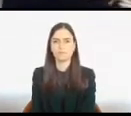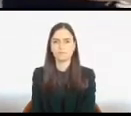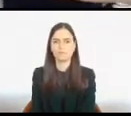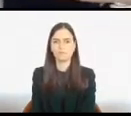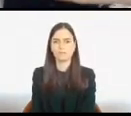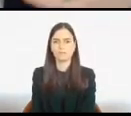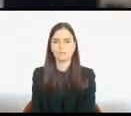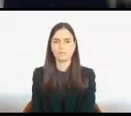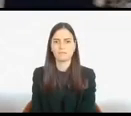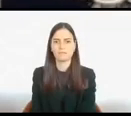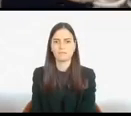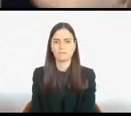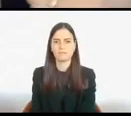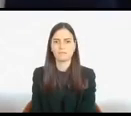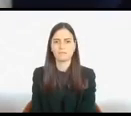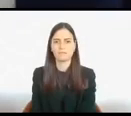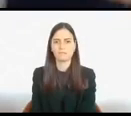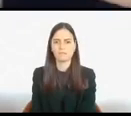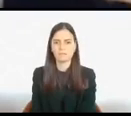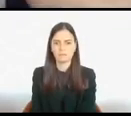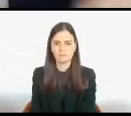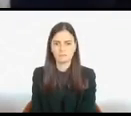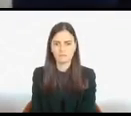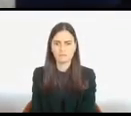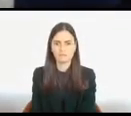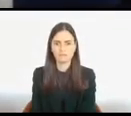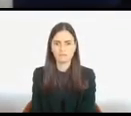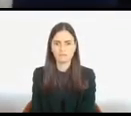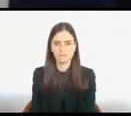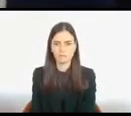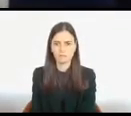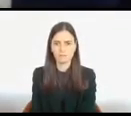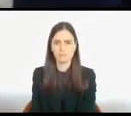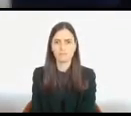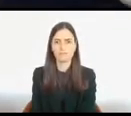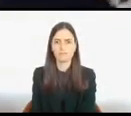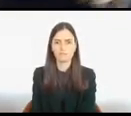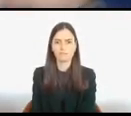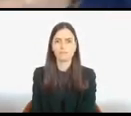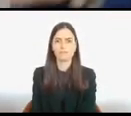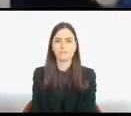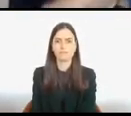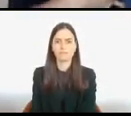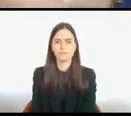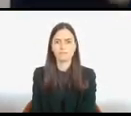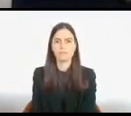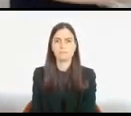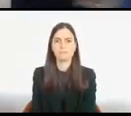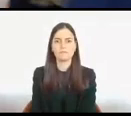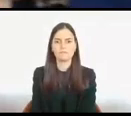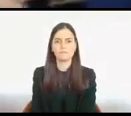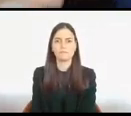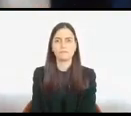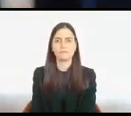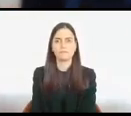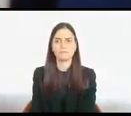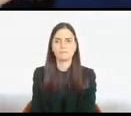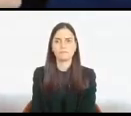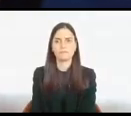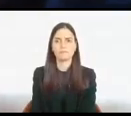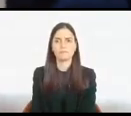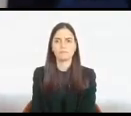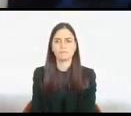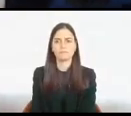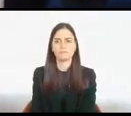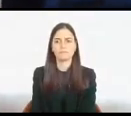qu'on appelle le rachat tôt, qui permet de jouer, de comprimer les conséquences défavorables